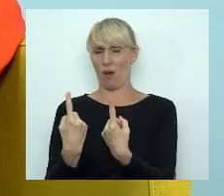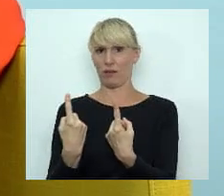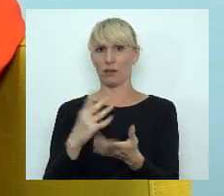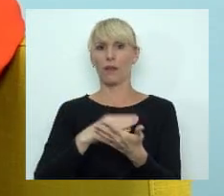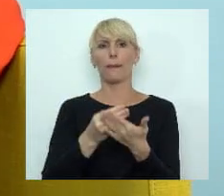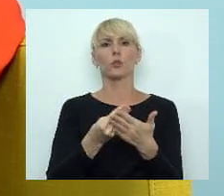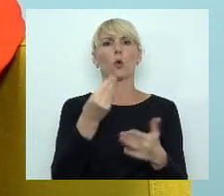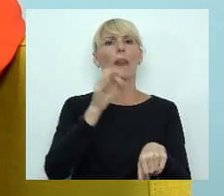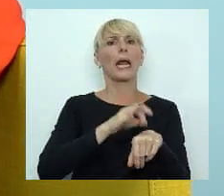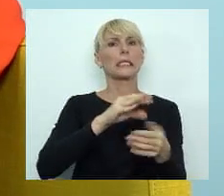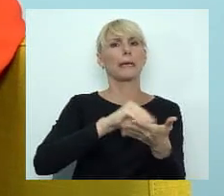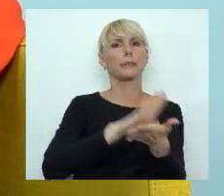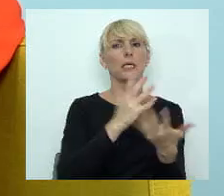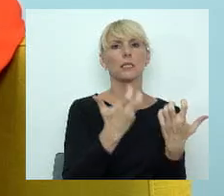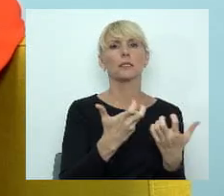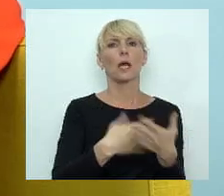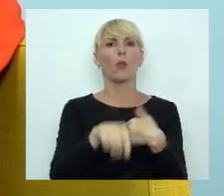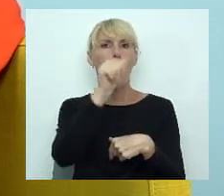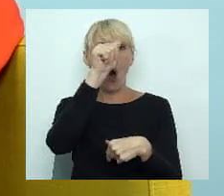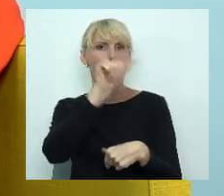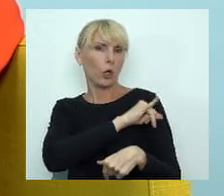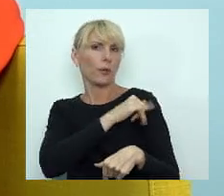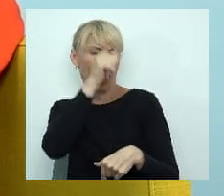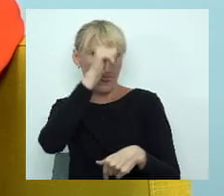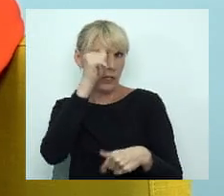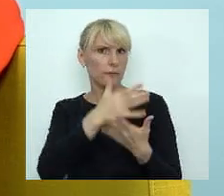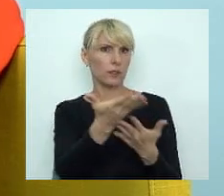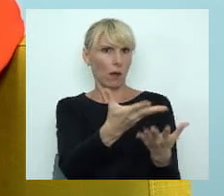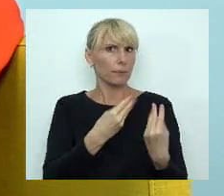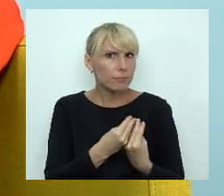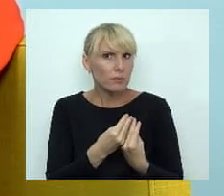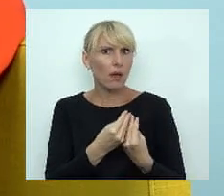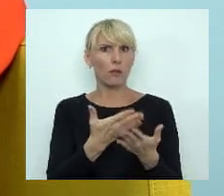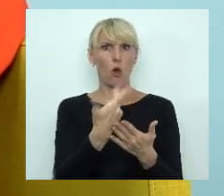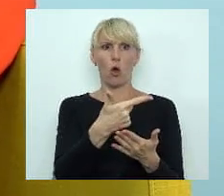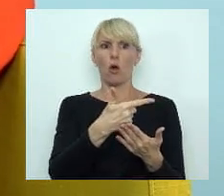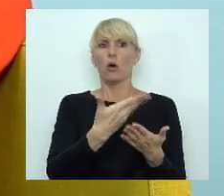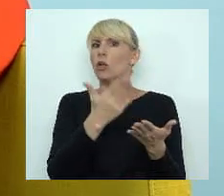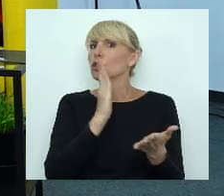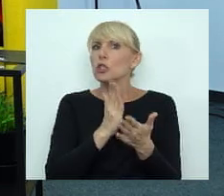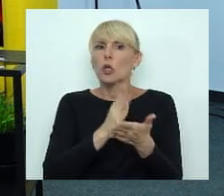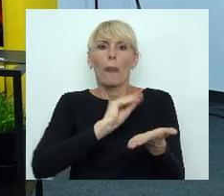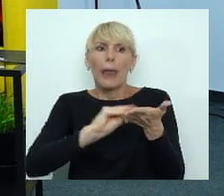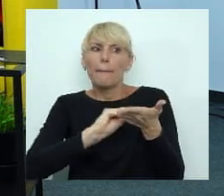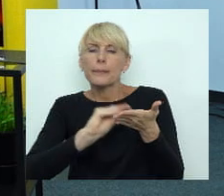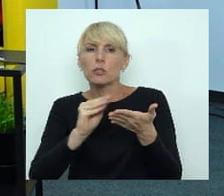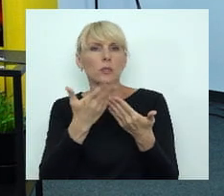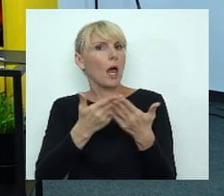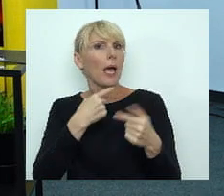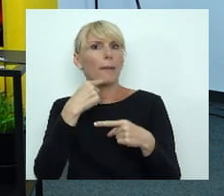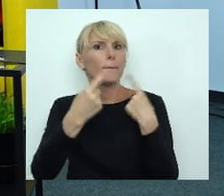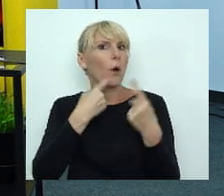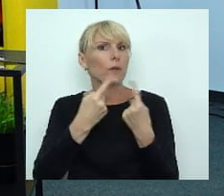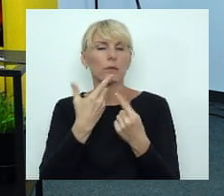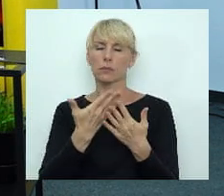do lekarza z uwagi na to, że trzeba tam podać imię i nazwisko, a to są przecież dane osobowe, w związku z tym napiszmy je tylko na karteczce, nie podawajmy na przykład